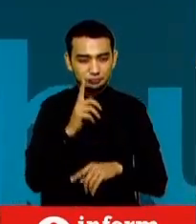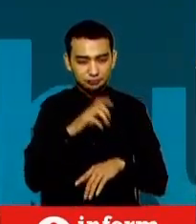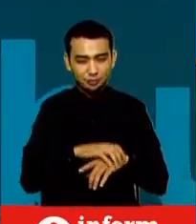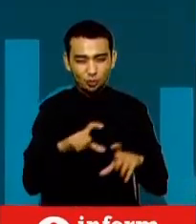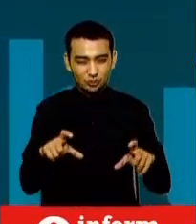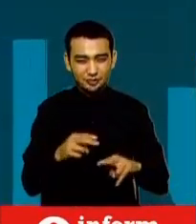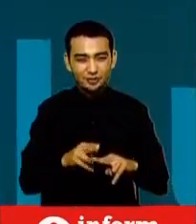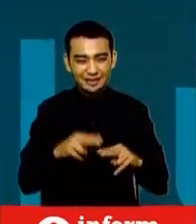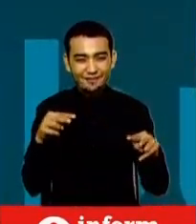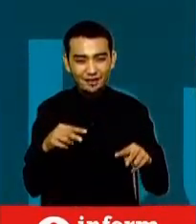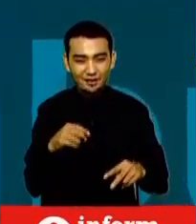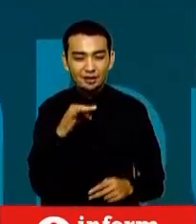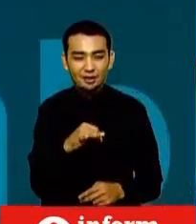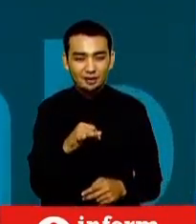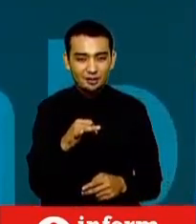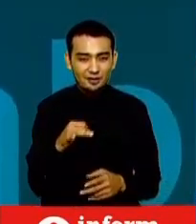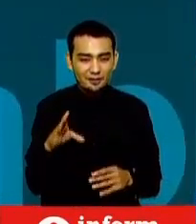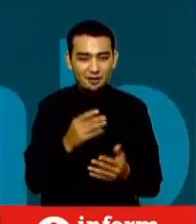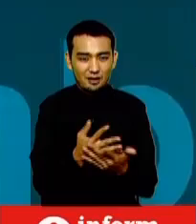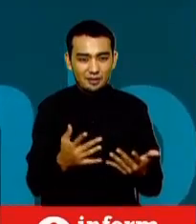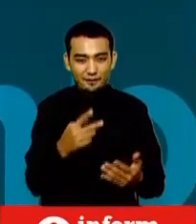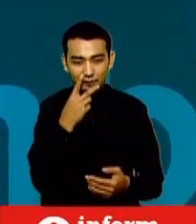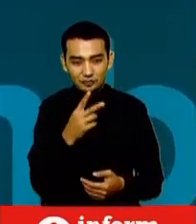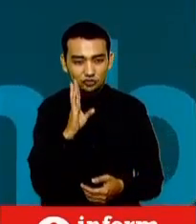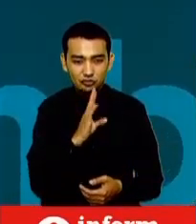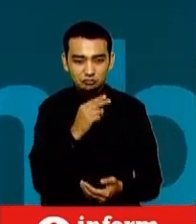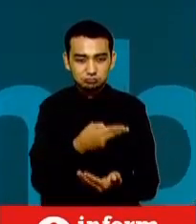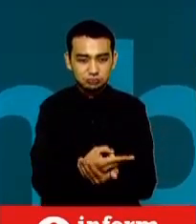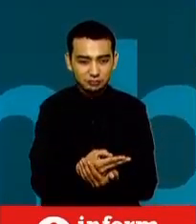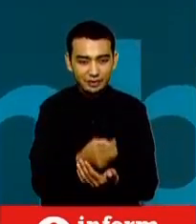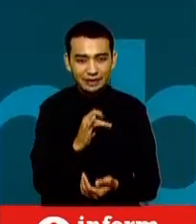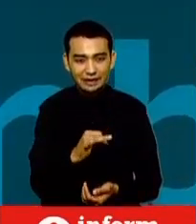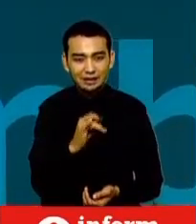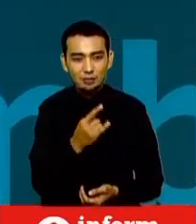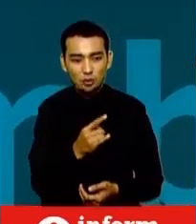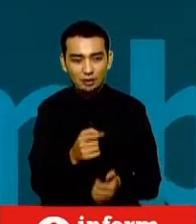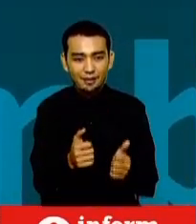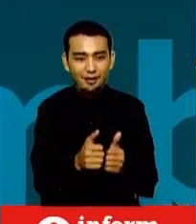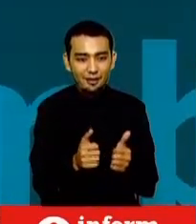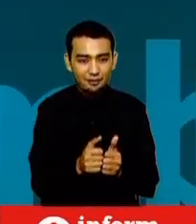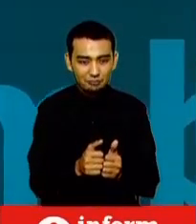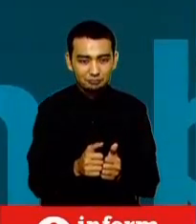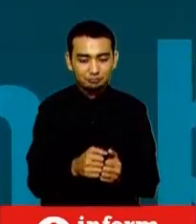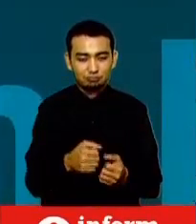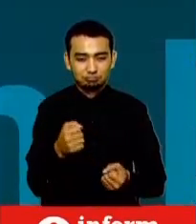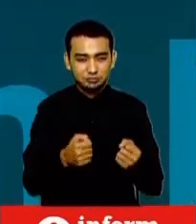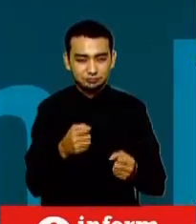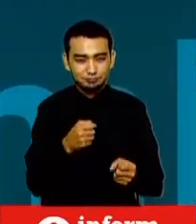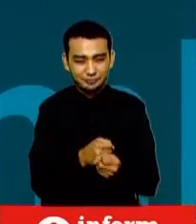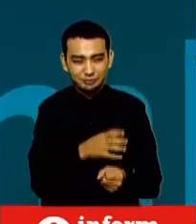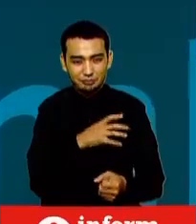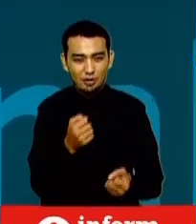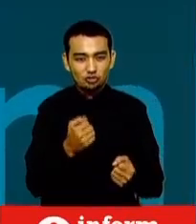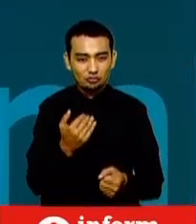очевидцы накануне. На них видно лежащих в разных сторонах на земле женщину и ребенка. А рядом на обочине стоит помятая